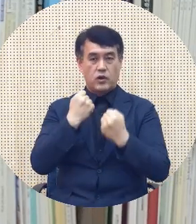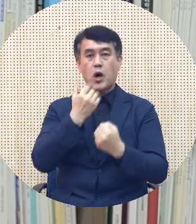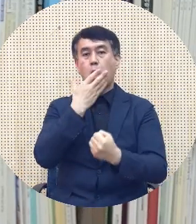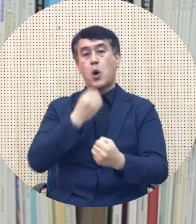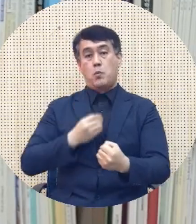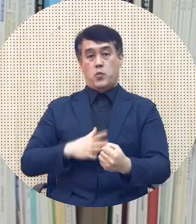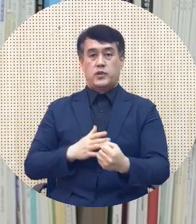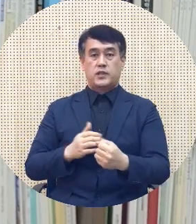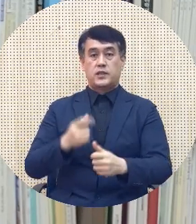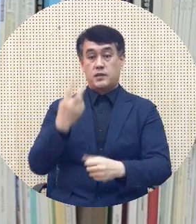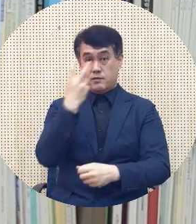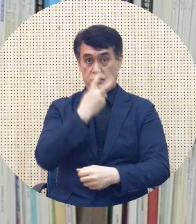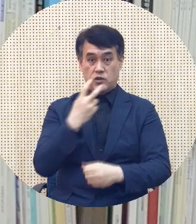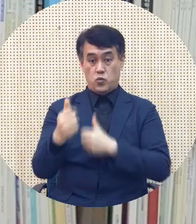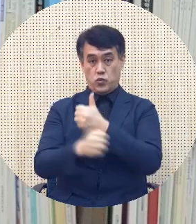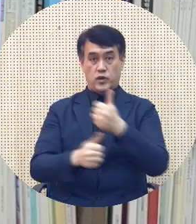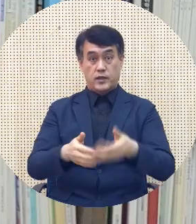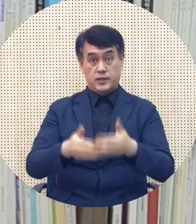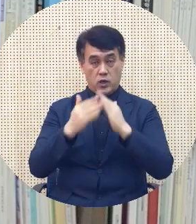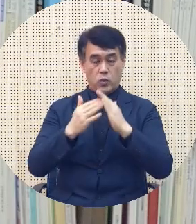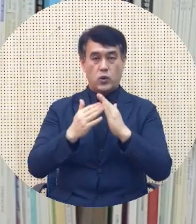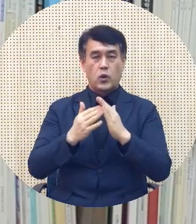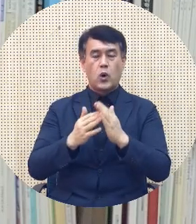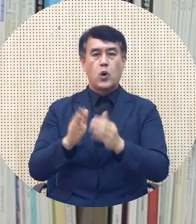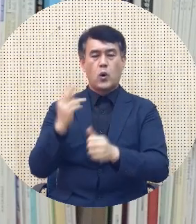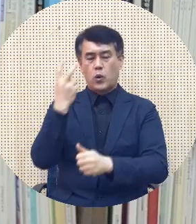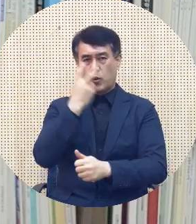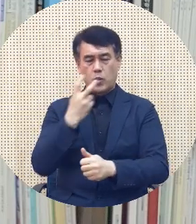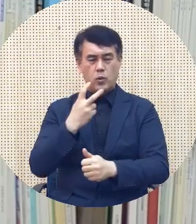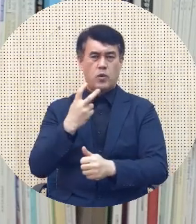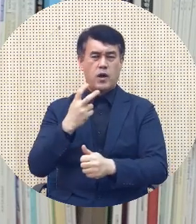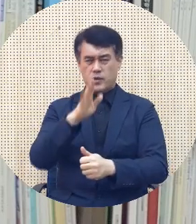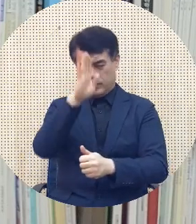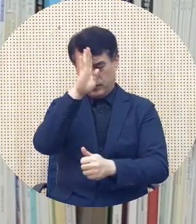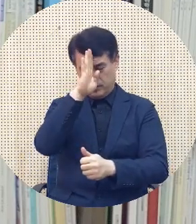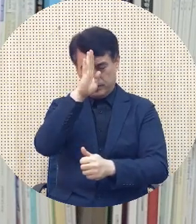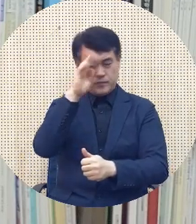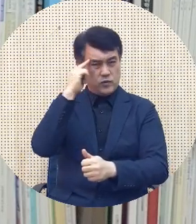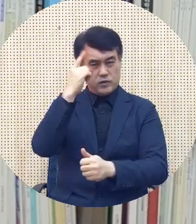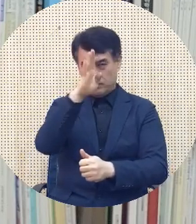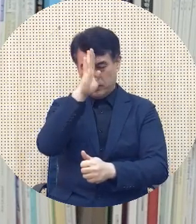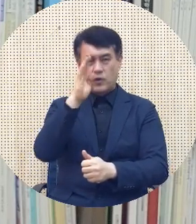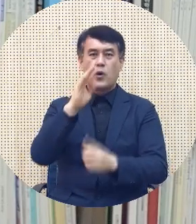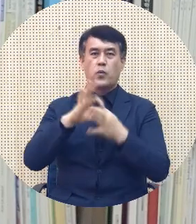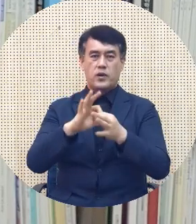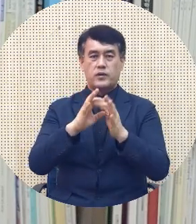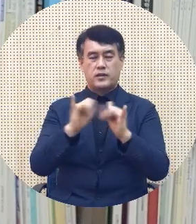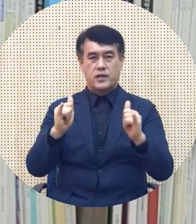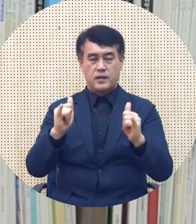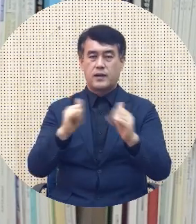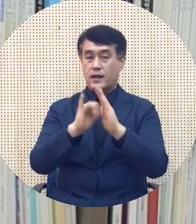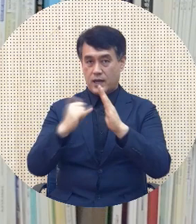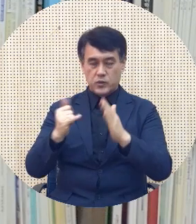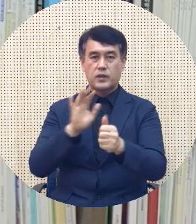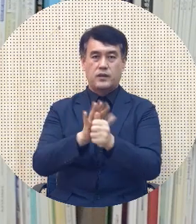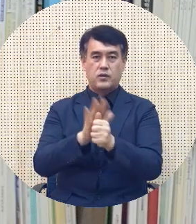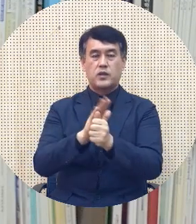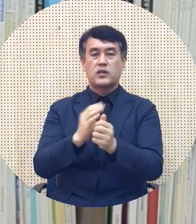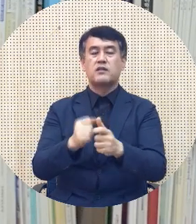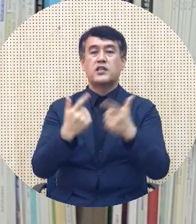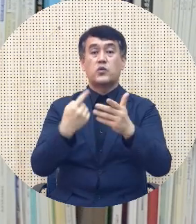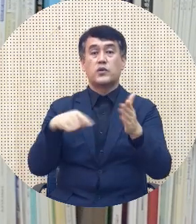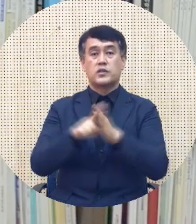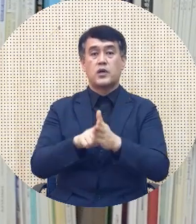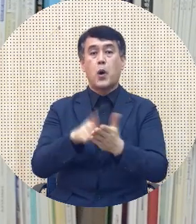정신건강복지심의위원회를 신설하고 돌봄 부담으로 고통받는 정신질환자 가족에 대한 지원을 강화하기 위해서